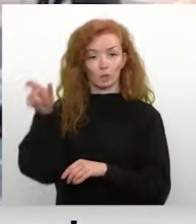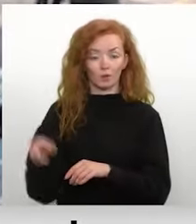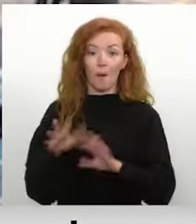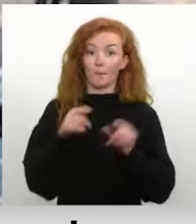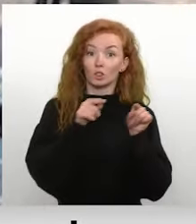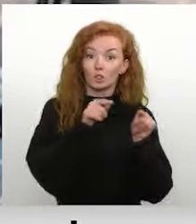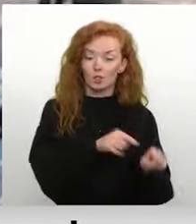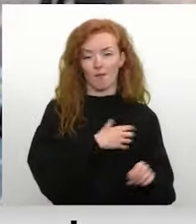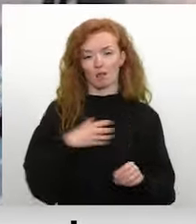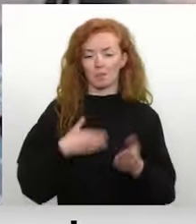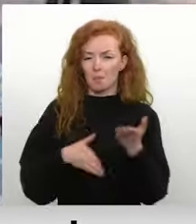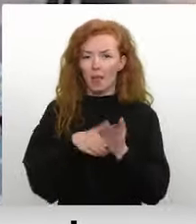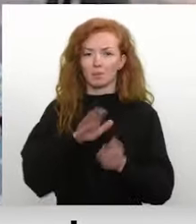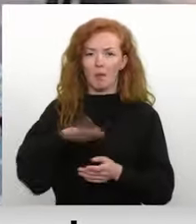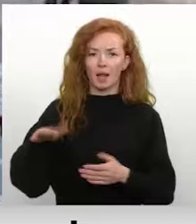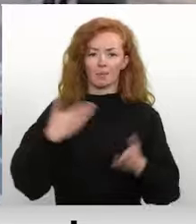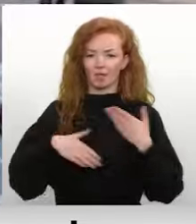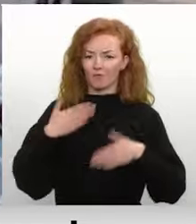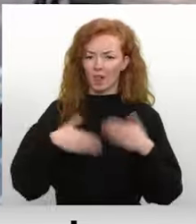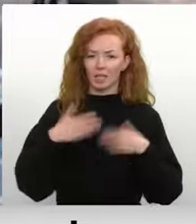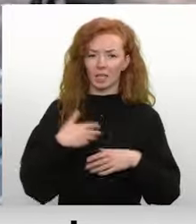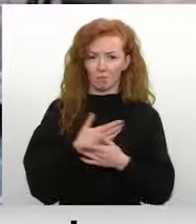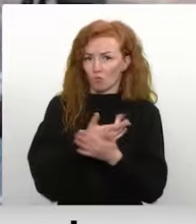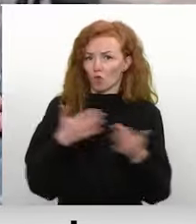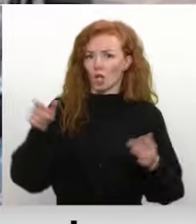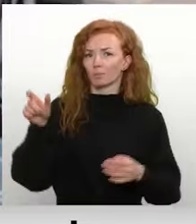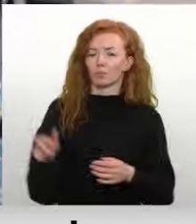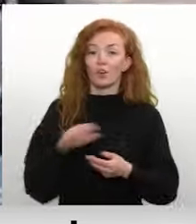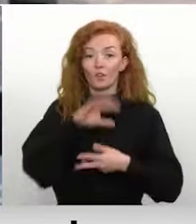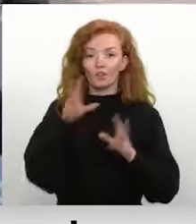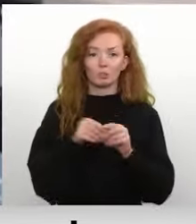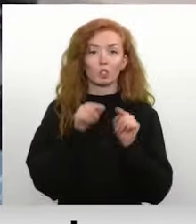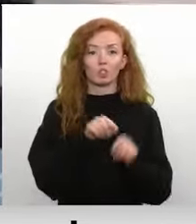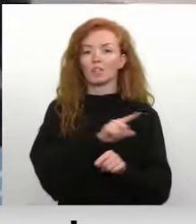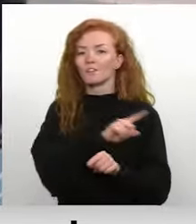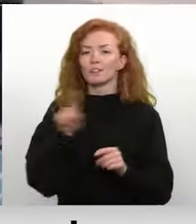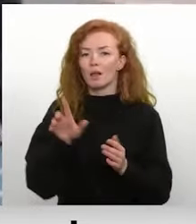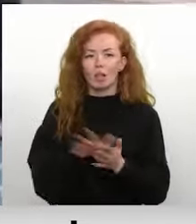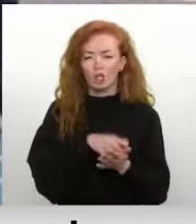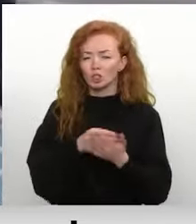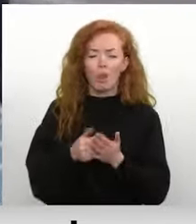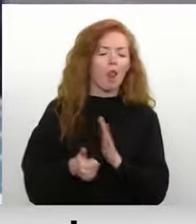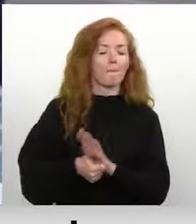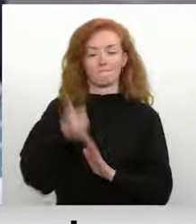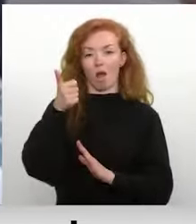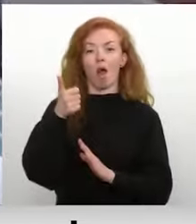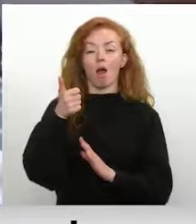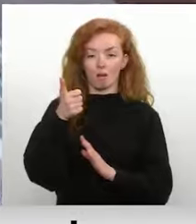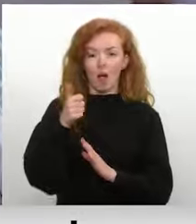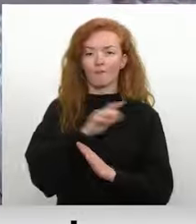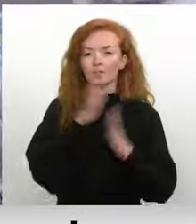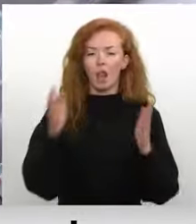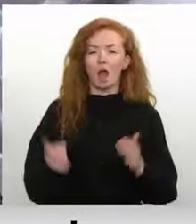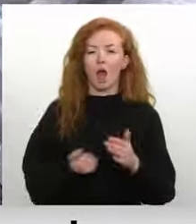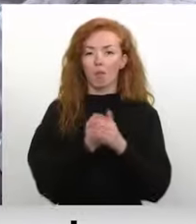palīdz bērniem, invalīdiem un kam tik vēl ne. Vispār šī ir līdz šim labākā valdība. Lielākais atbalsts, kāds